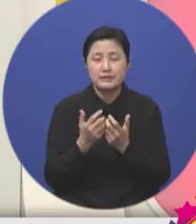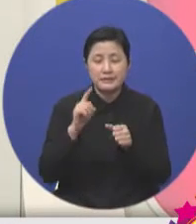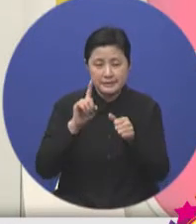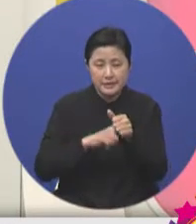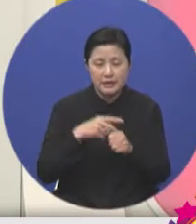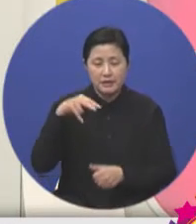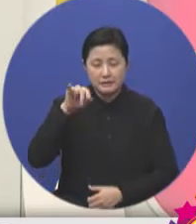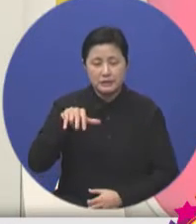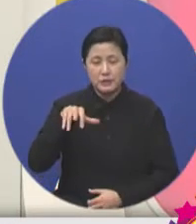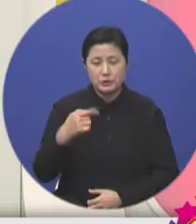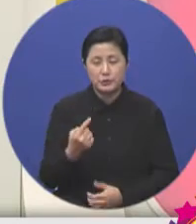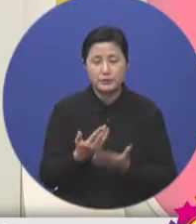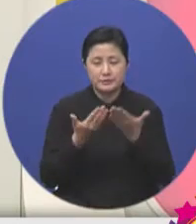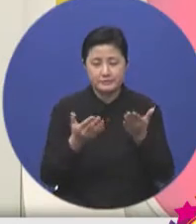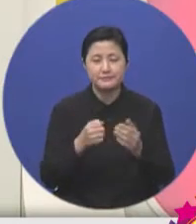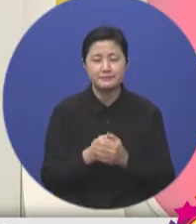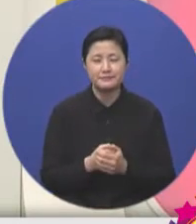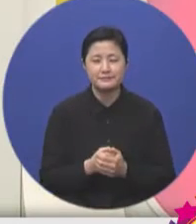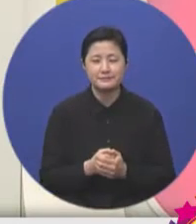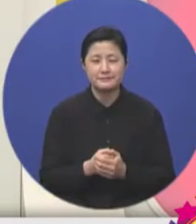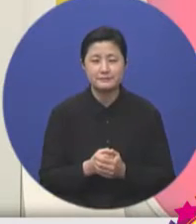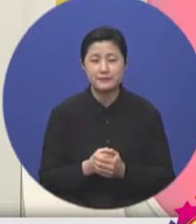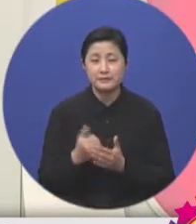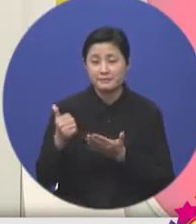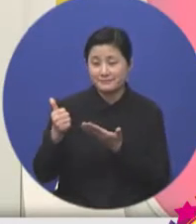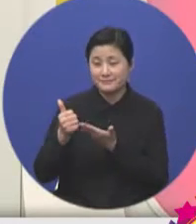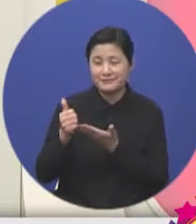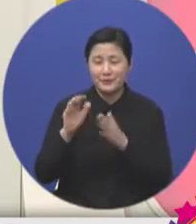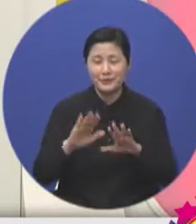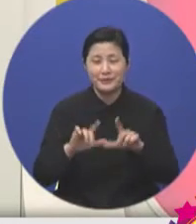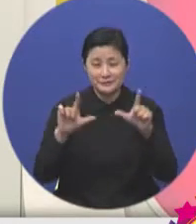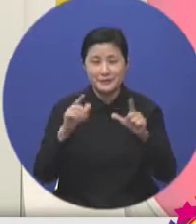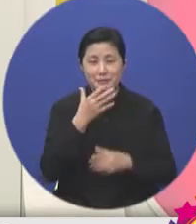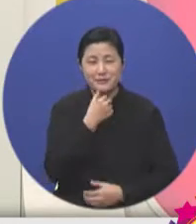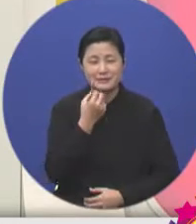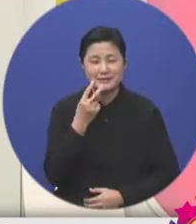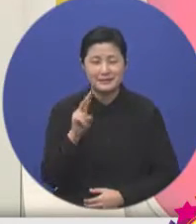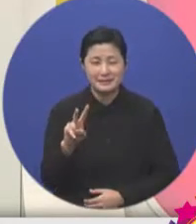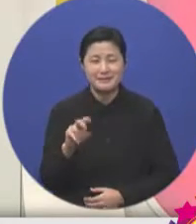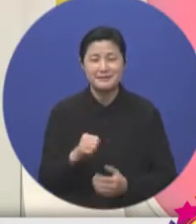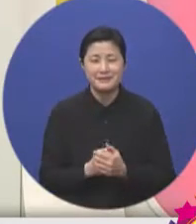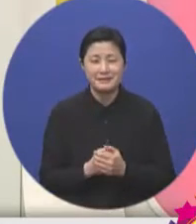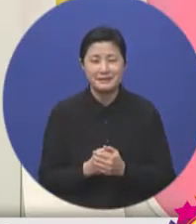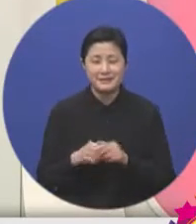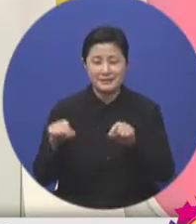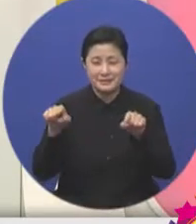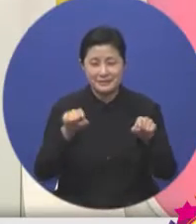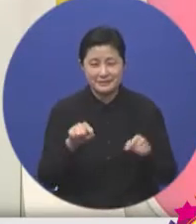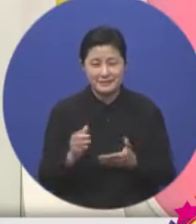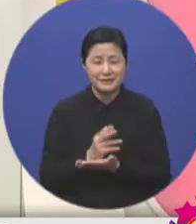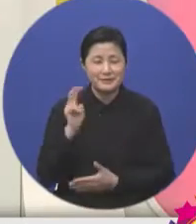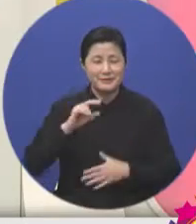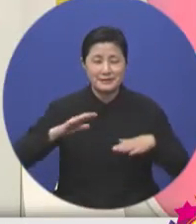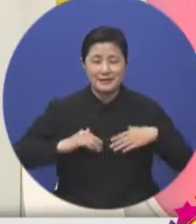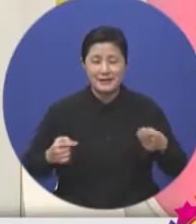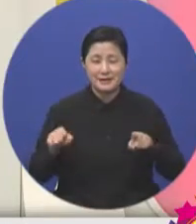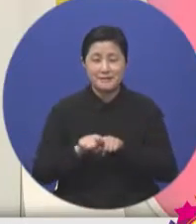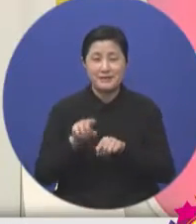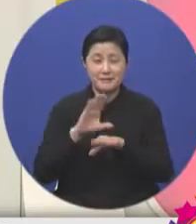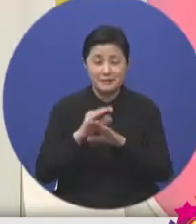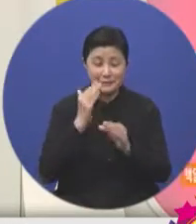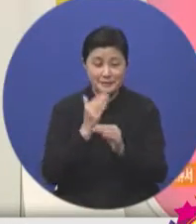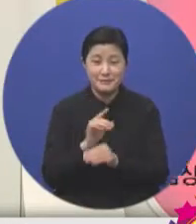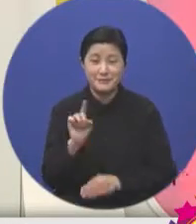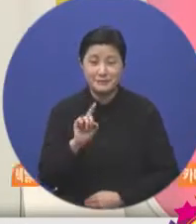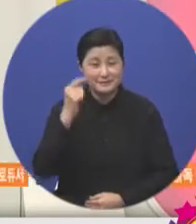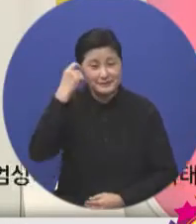식초를 또 드리고 있습니다. 그렇습니다. 손미 씨, 네. 오늘 저희 복지TV 네. 또 전국 나눔 노래 자랑 함께 하셨잖아요. 네네네.